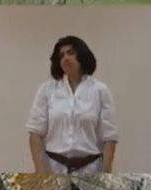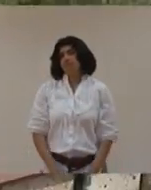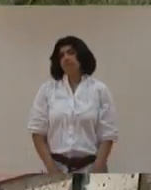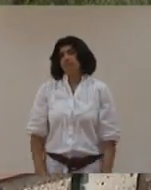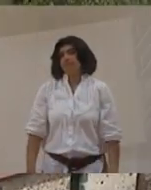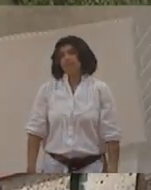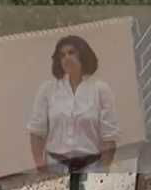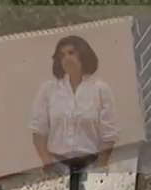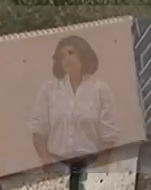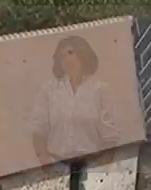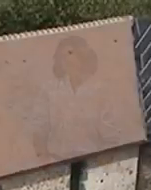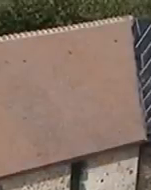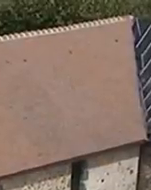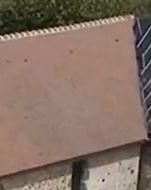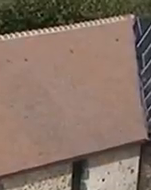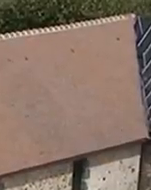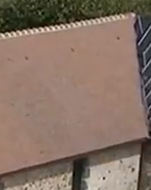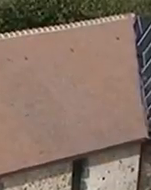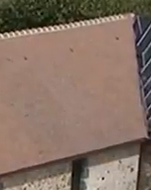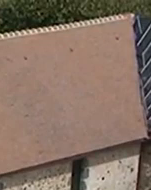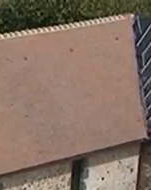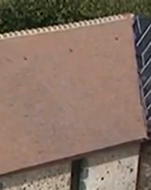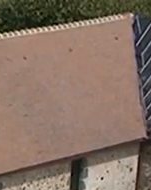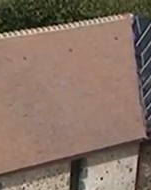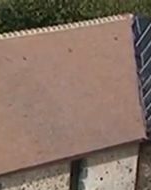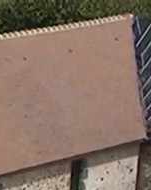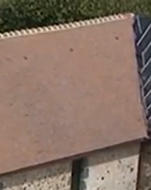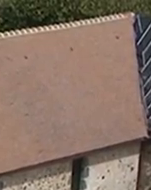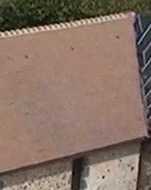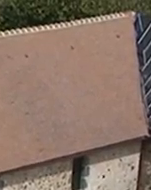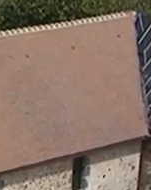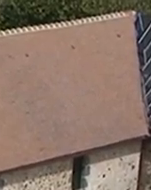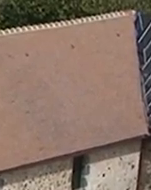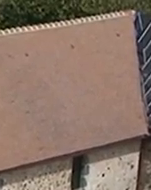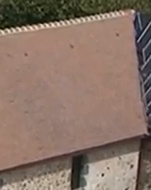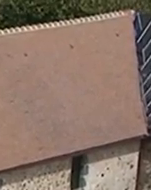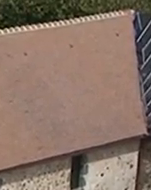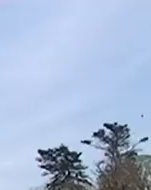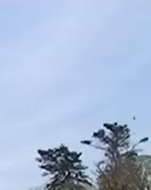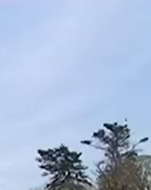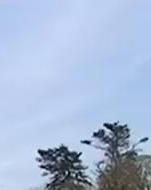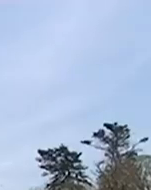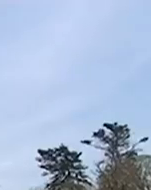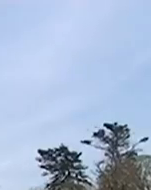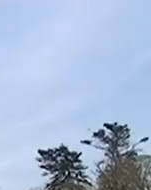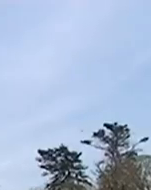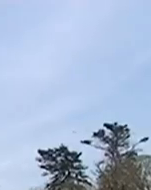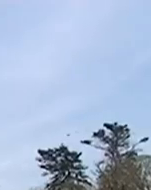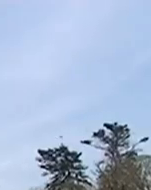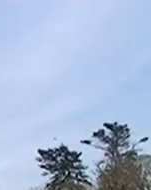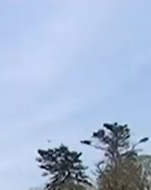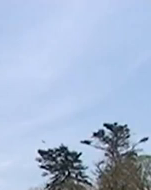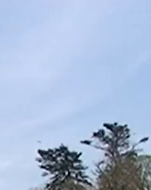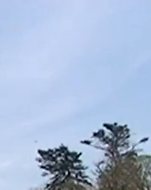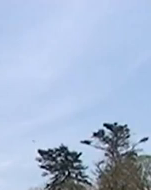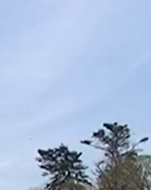restaurer et le syndicat mixte du château de Saint-Mémin reprit la relève à partir de 2003. Cette collectivité engage chaque année des travaux